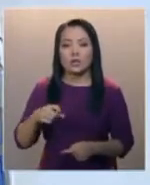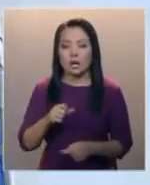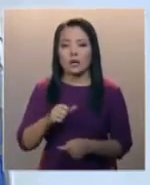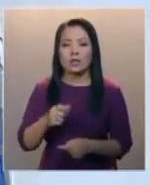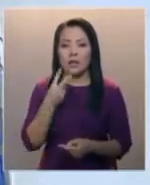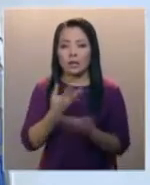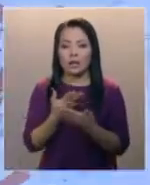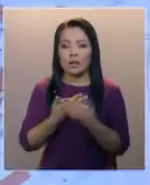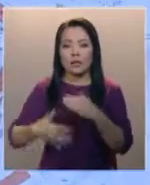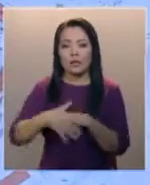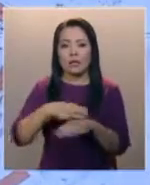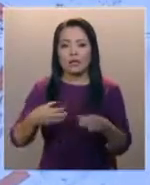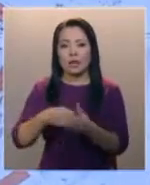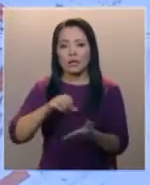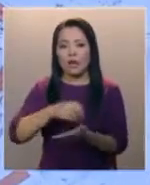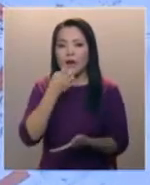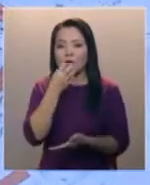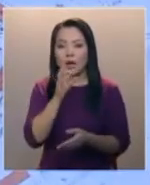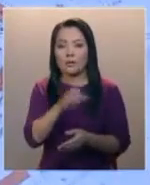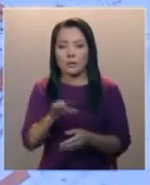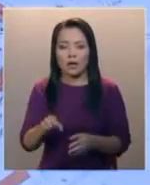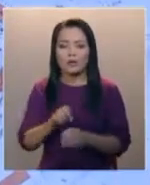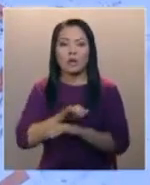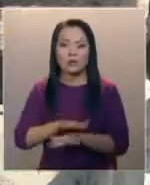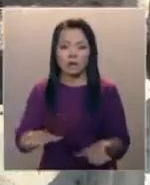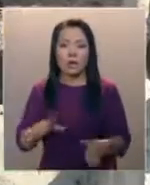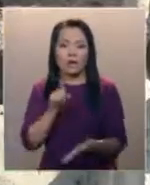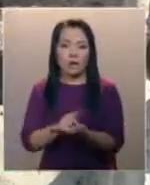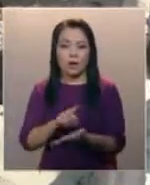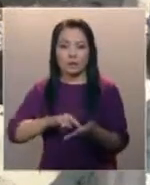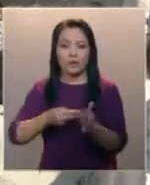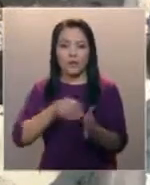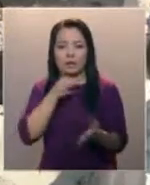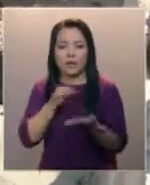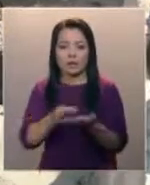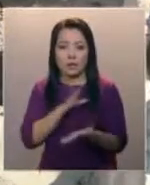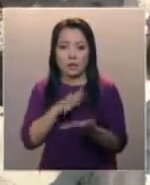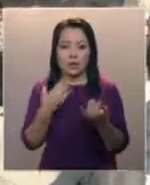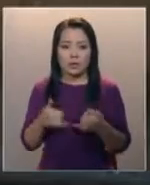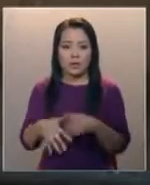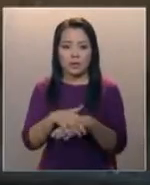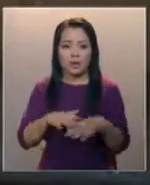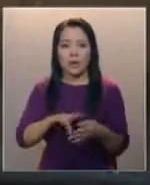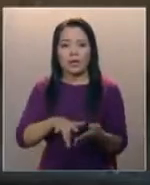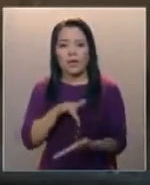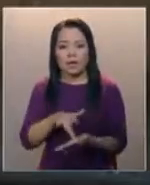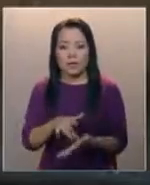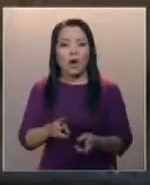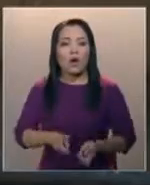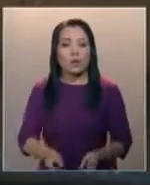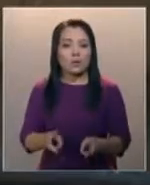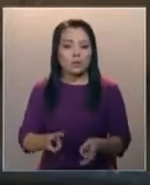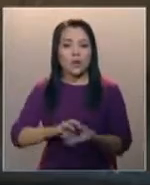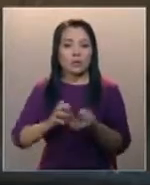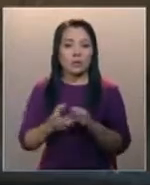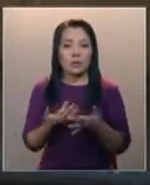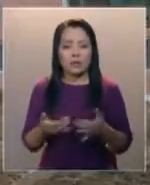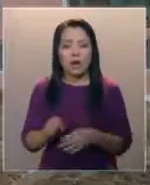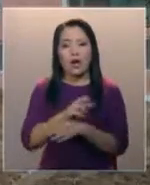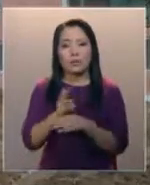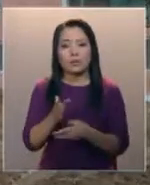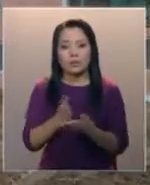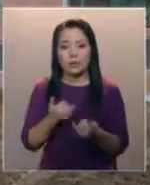аяғында әлеуметтік нысандарға жылу беріледі деп отыр. Қаражыра көмір кеніші мен қаланы отынмен қамту жөнінде де келісім